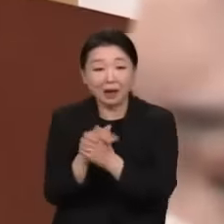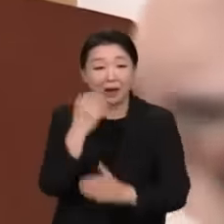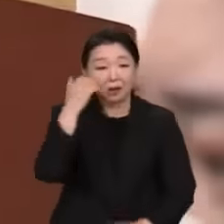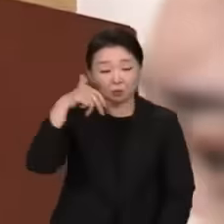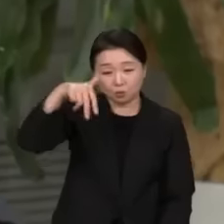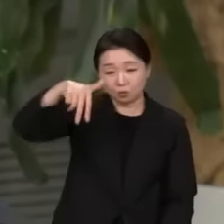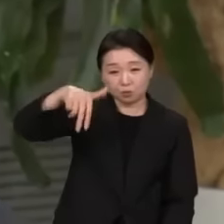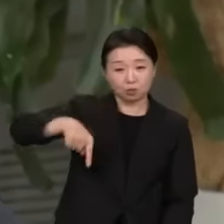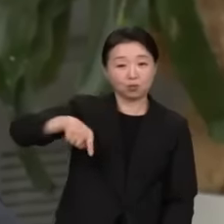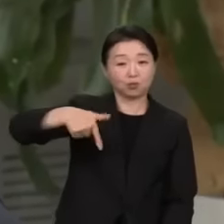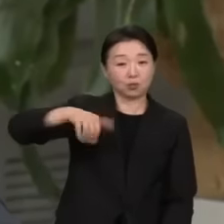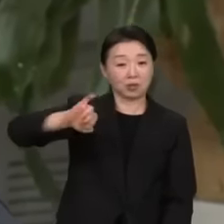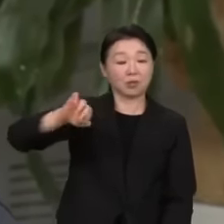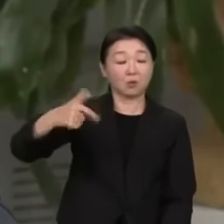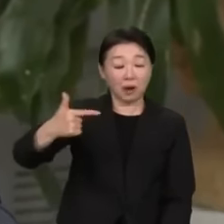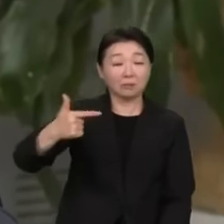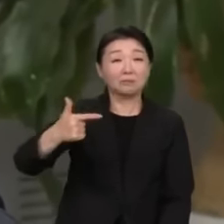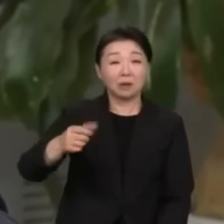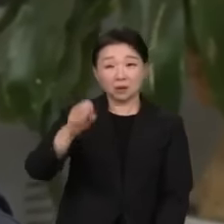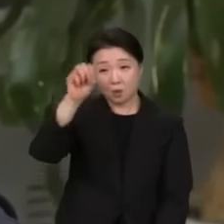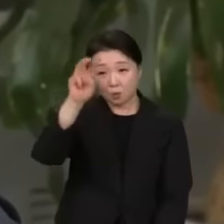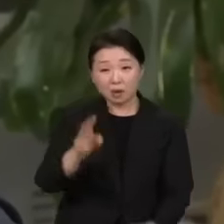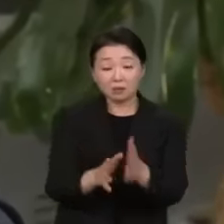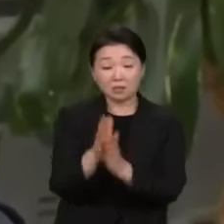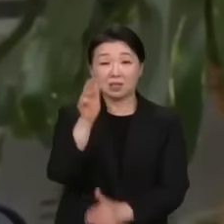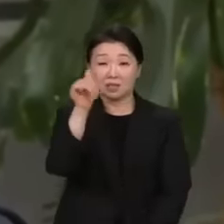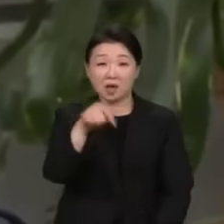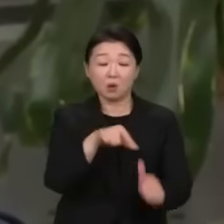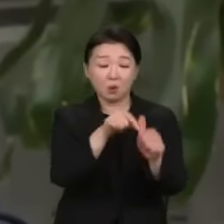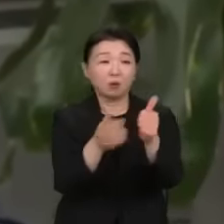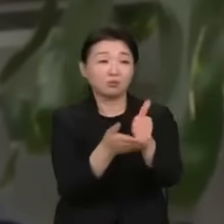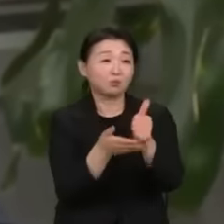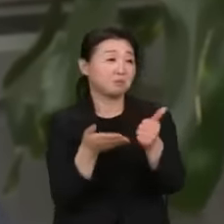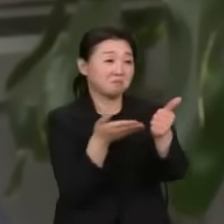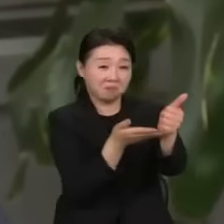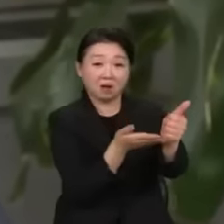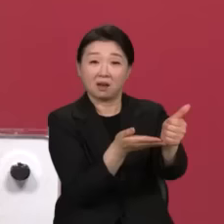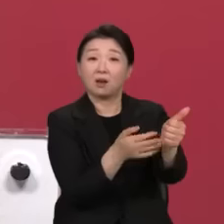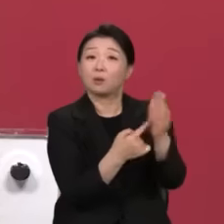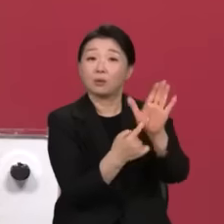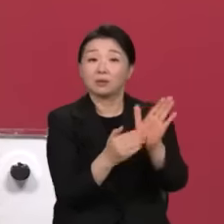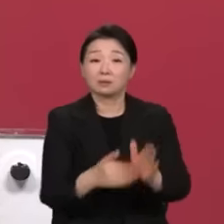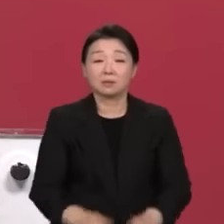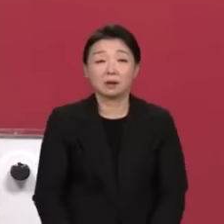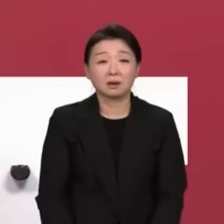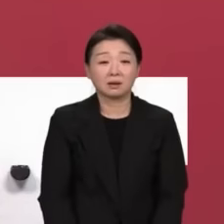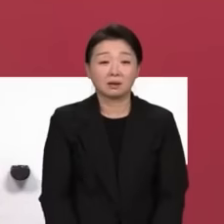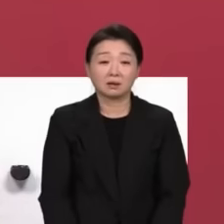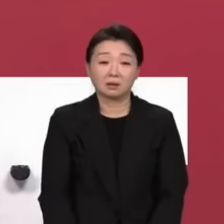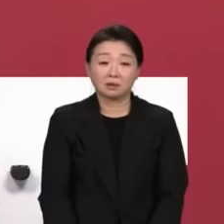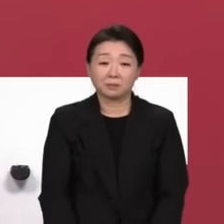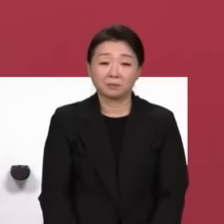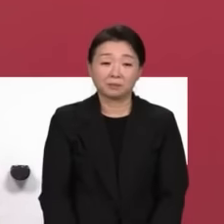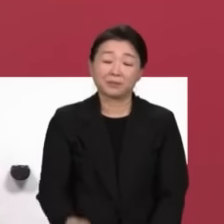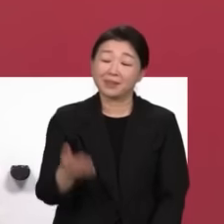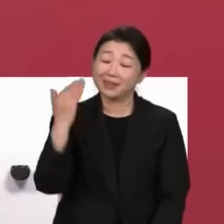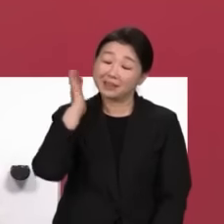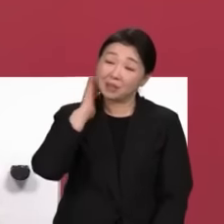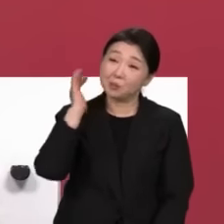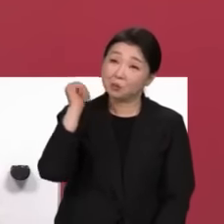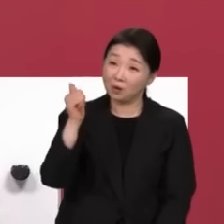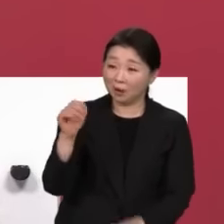주기환 전 광주시당 위원장 등을 한 비대위원장에게 추천했다는 사실도 공개했습니다. 과거에 대통령과 인연이 있는